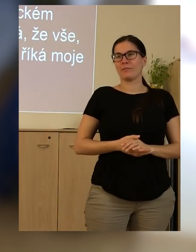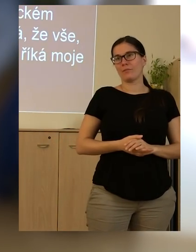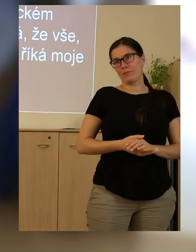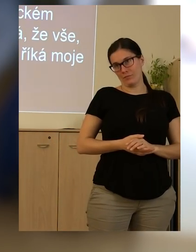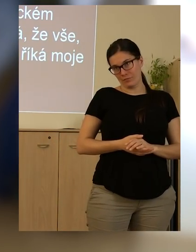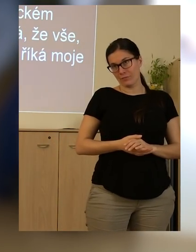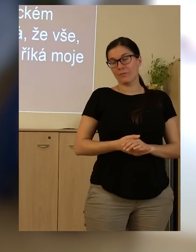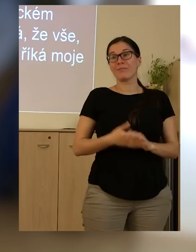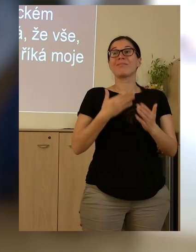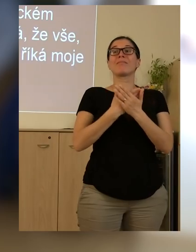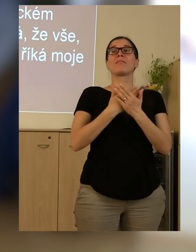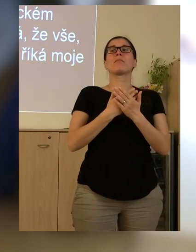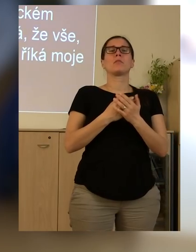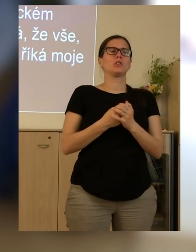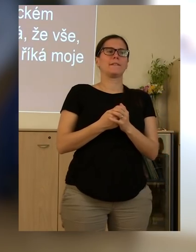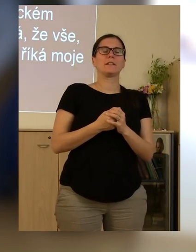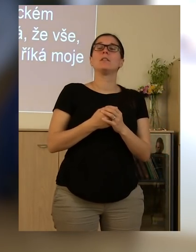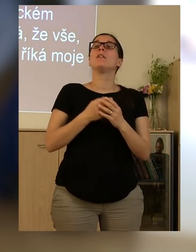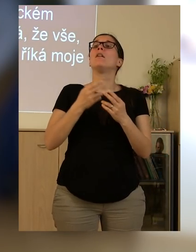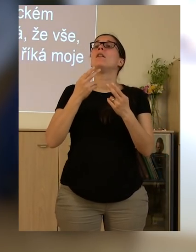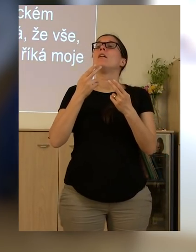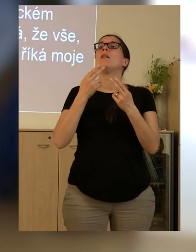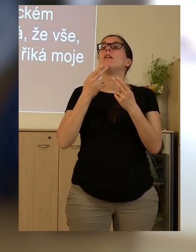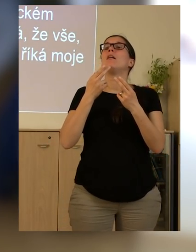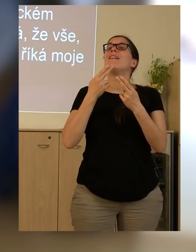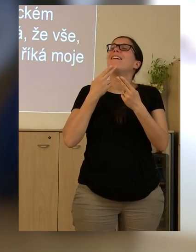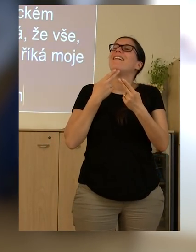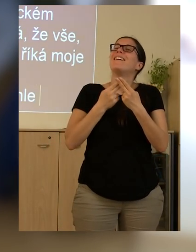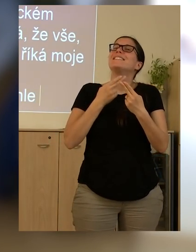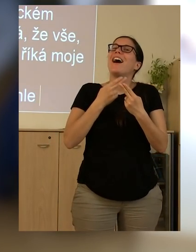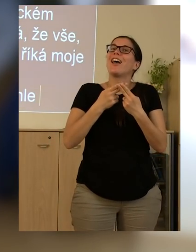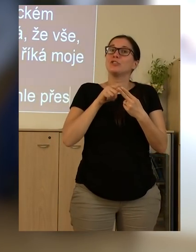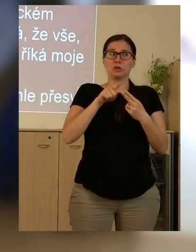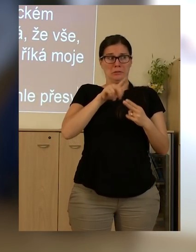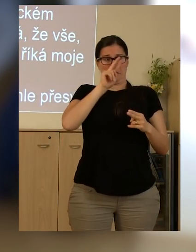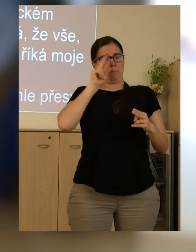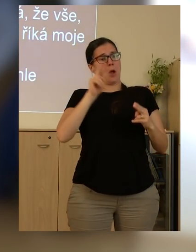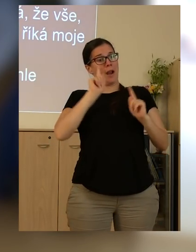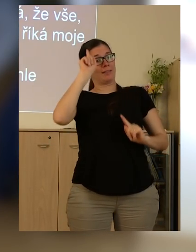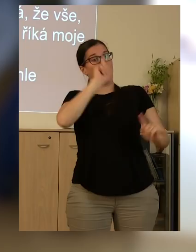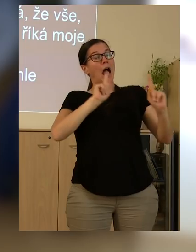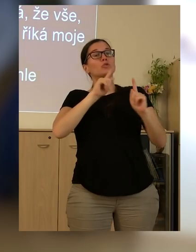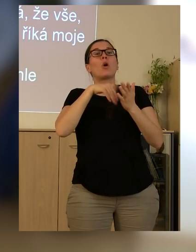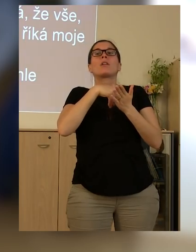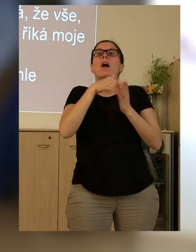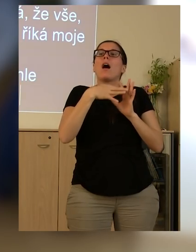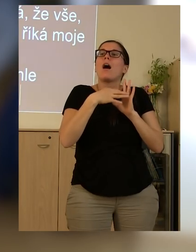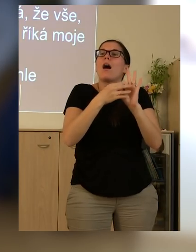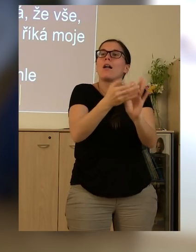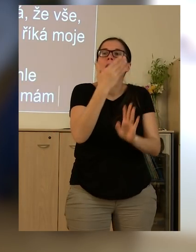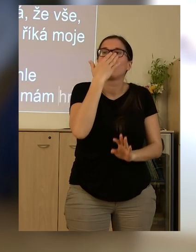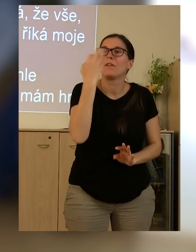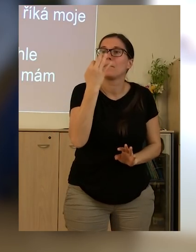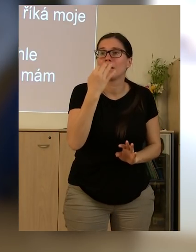Teď jde o to, kam s tímhle přesvědčením dojdu. A mám hrozně rád vždycky ten